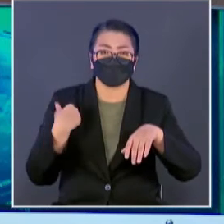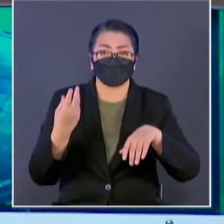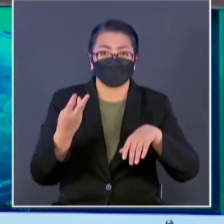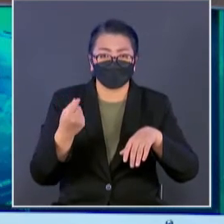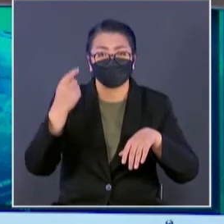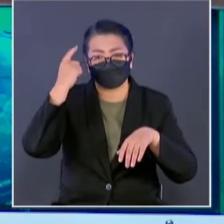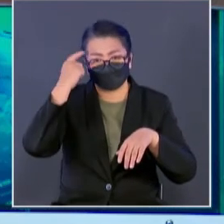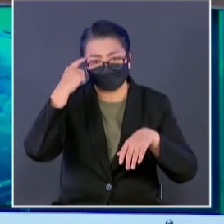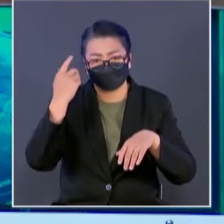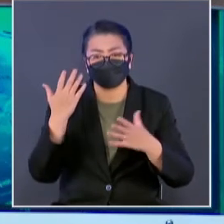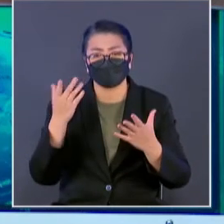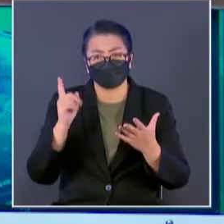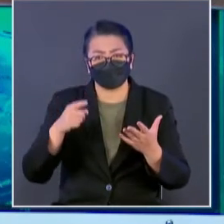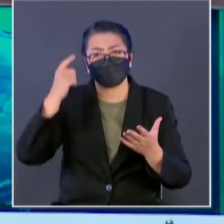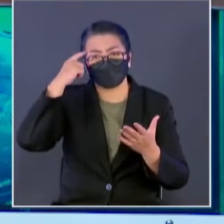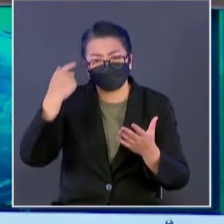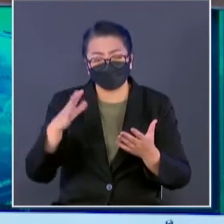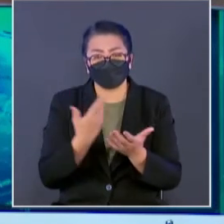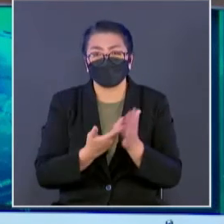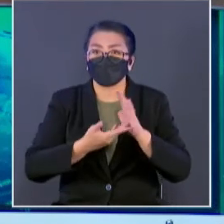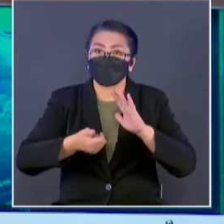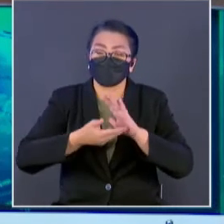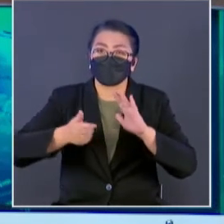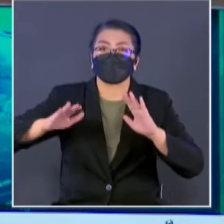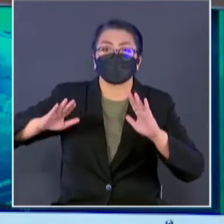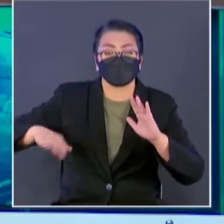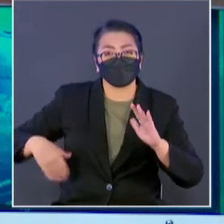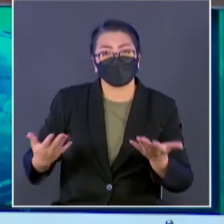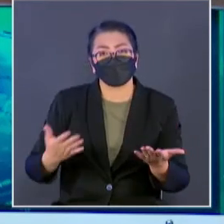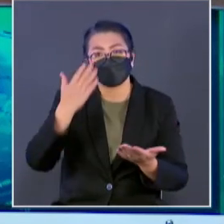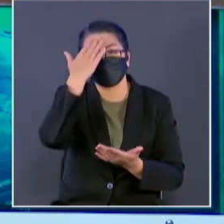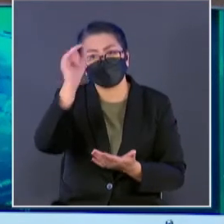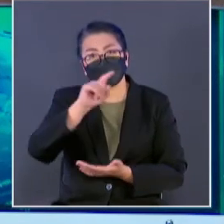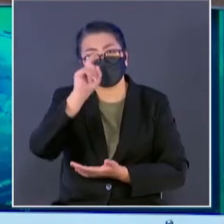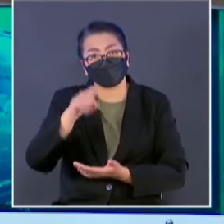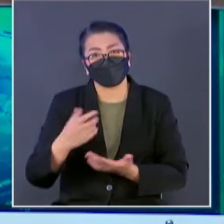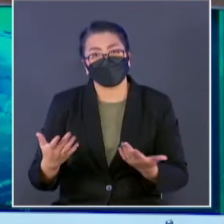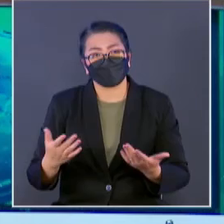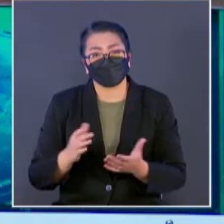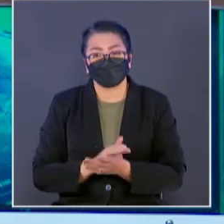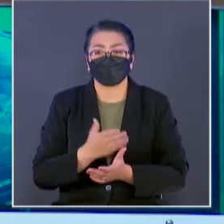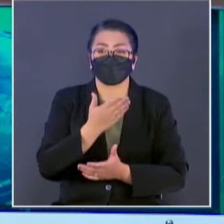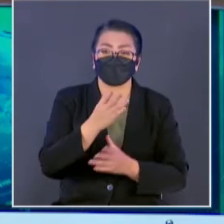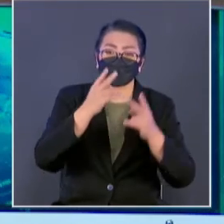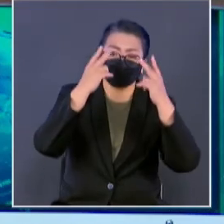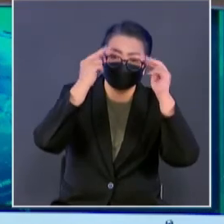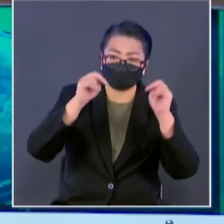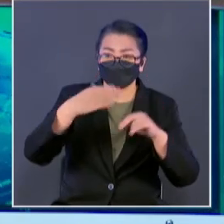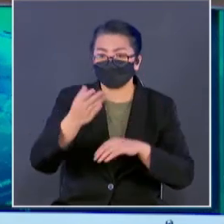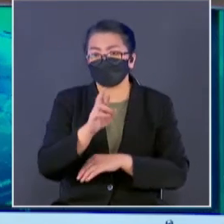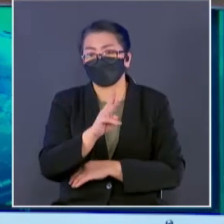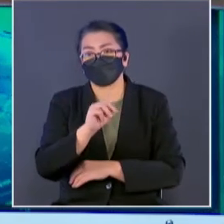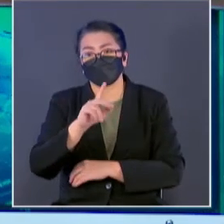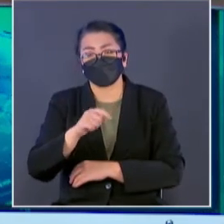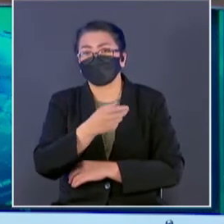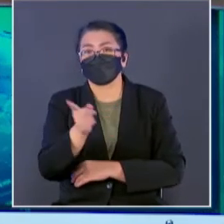ทำให้เกิดความคล่องตัวในการเบิกจ่ายไม่งั้นในการเบิกจ่ายก็บางทีก็จะล่าช้าทำให้โหท่านนายกเองก็ตามท่านรัฐมนตรีว่าการเ